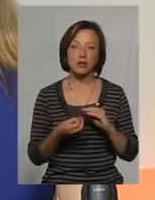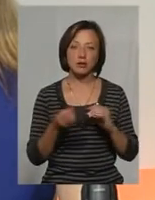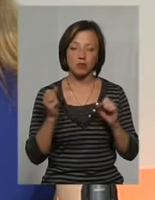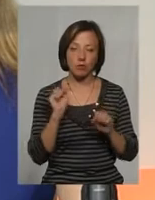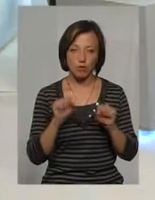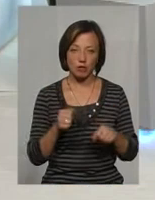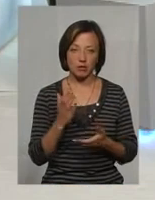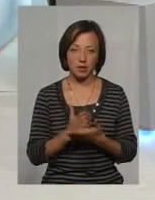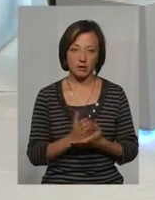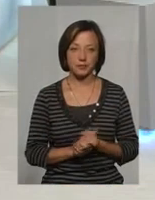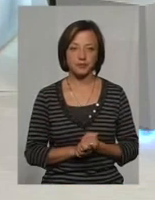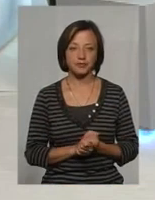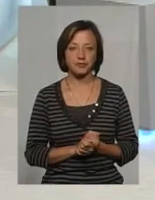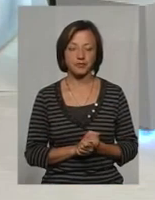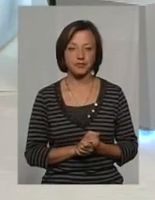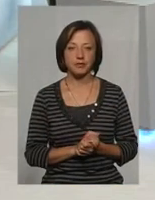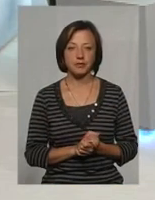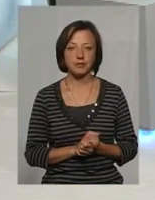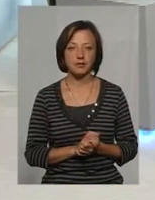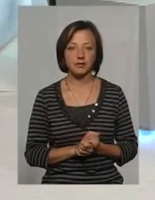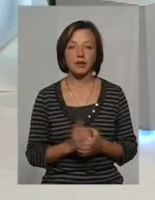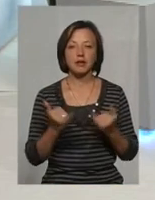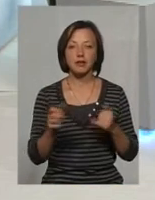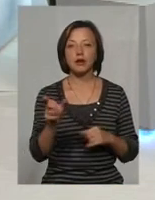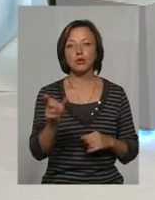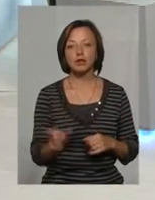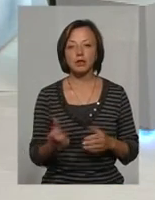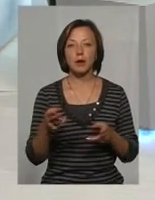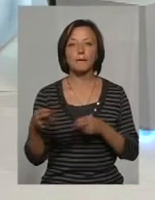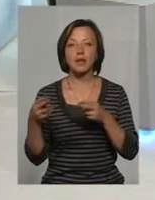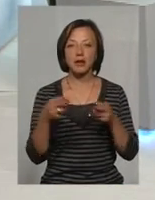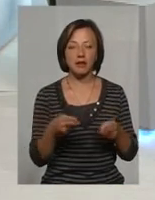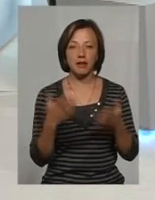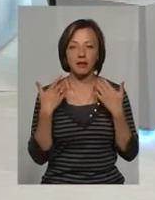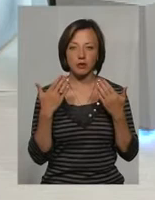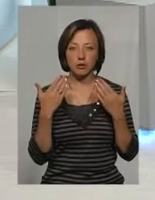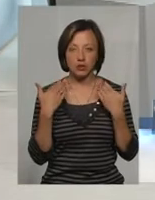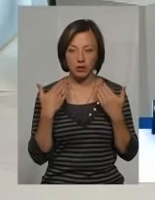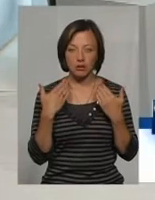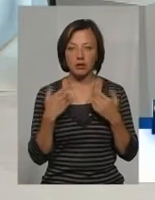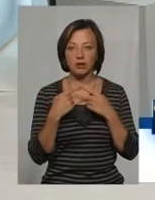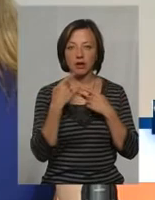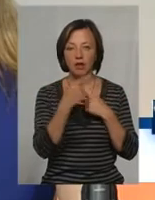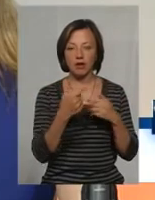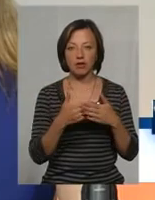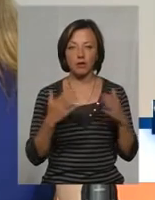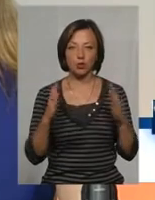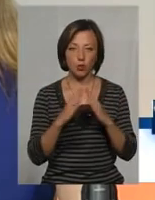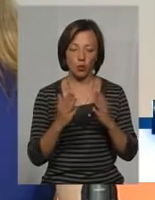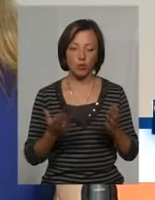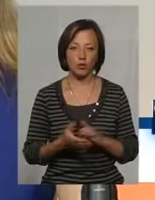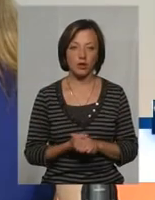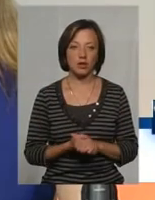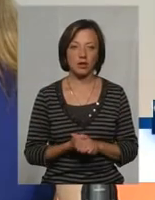може потім обернутися, якими наслідками для людини, яка приїхала на відпочинок далеко від дому.